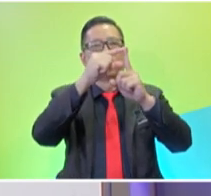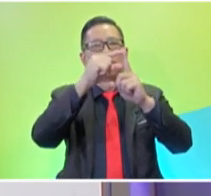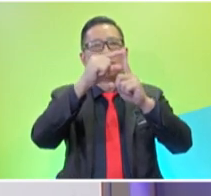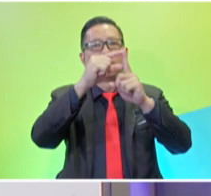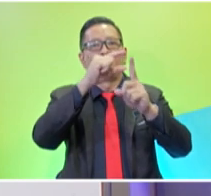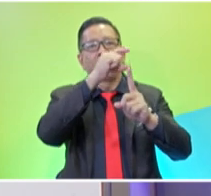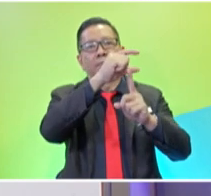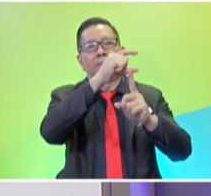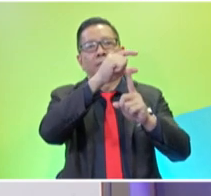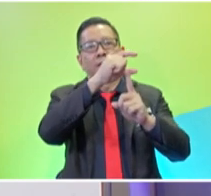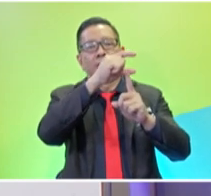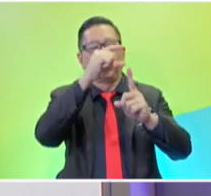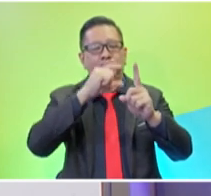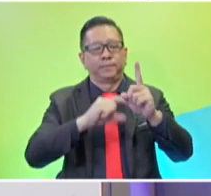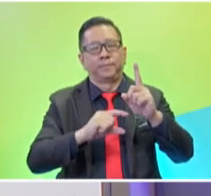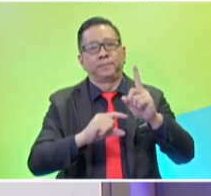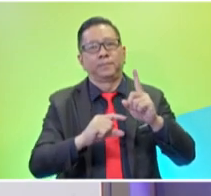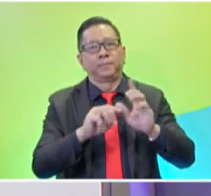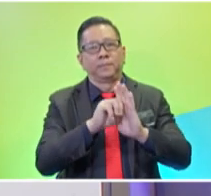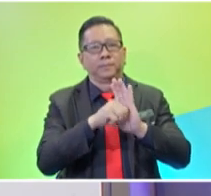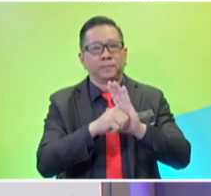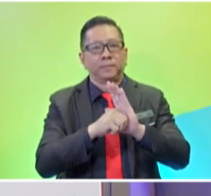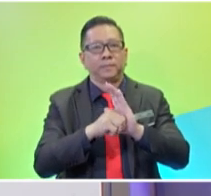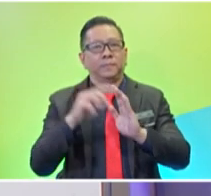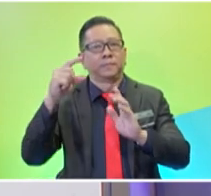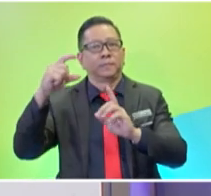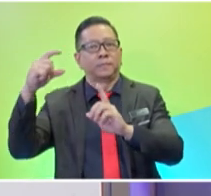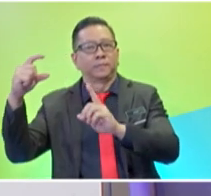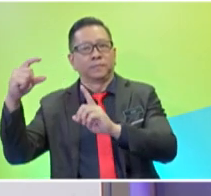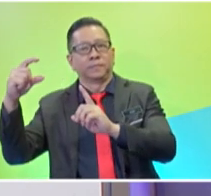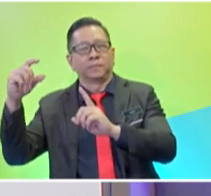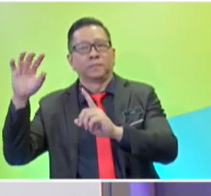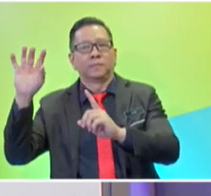Letakkan neneknya di bawah jadi jawabannya dari